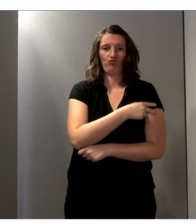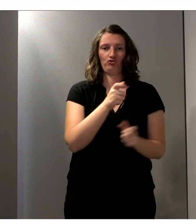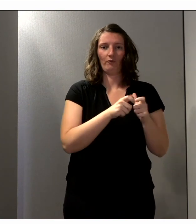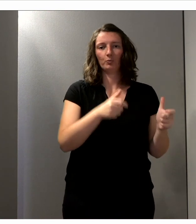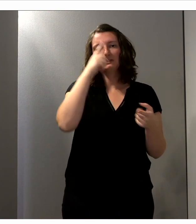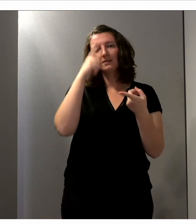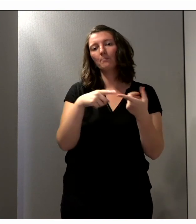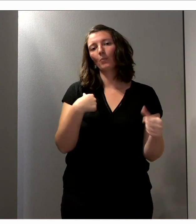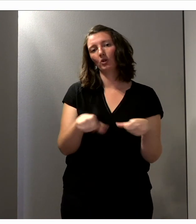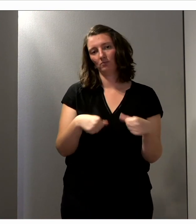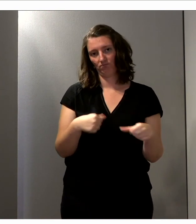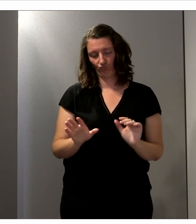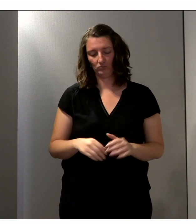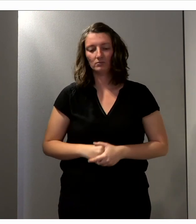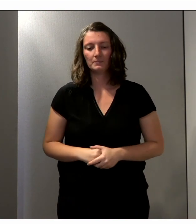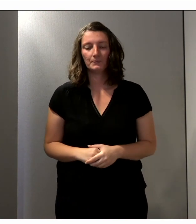la mode.